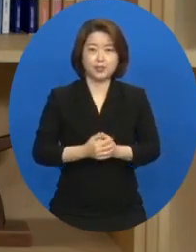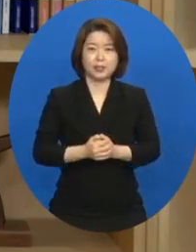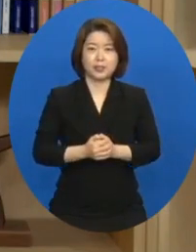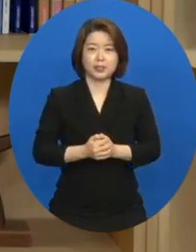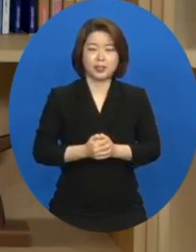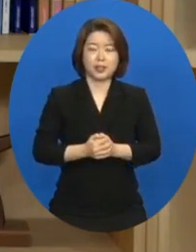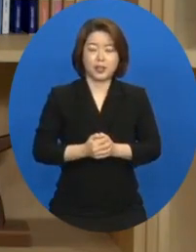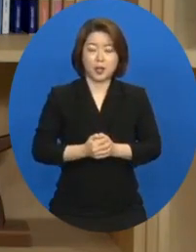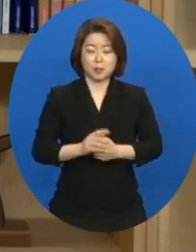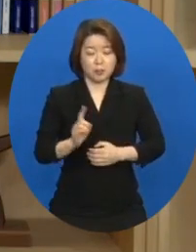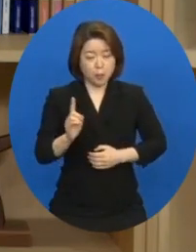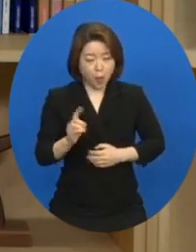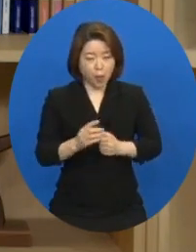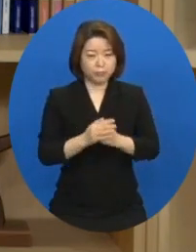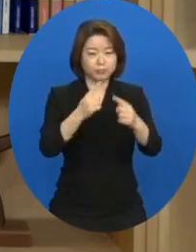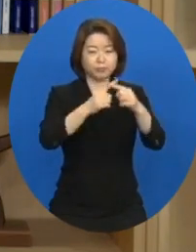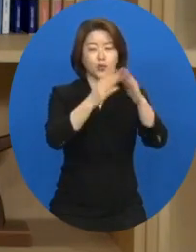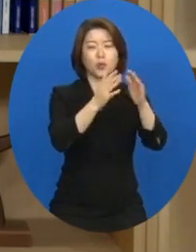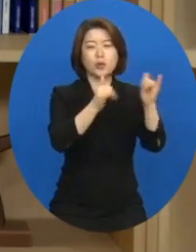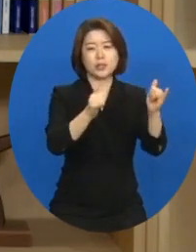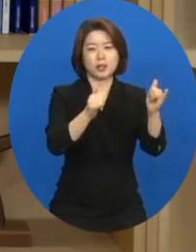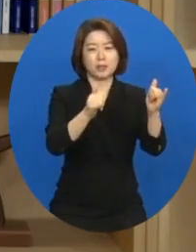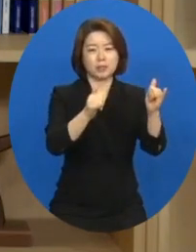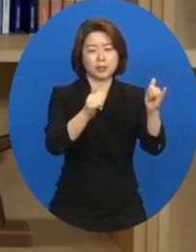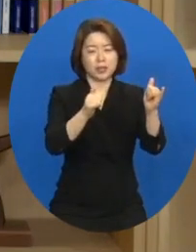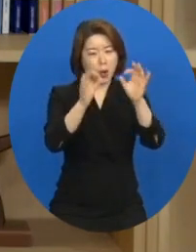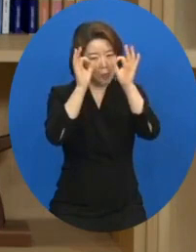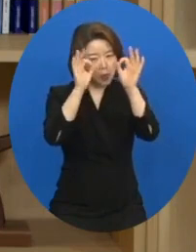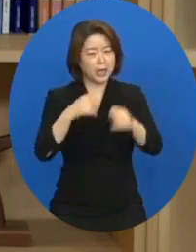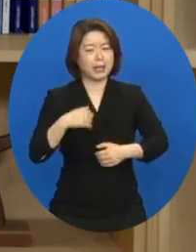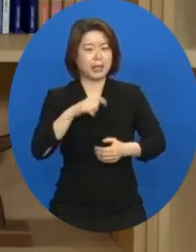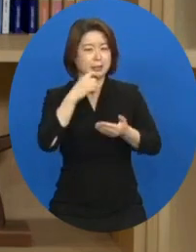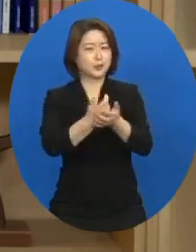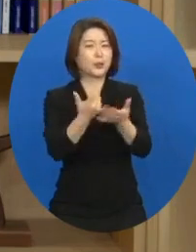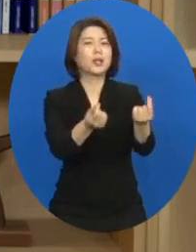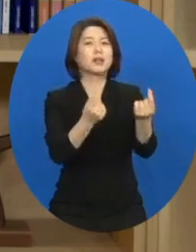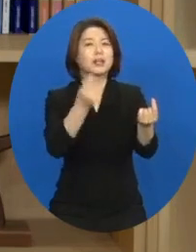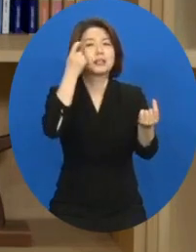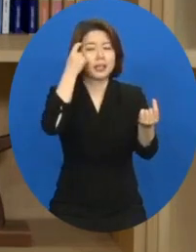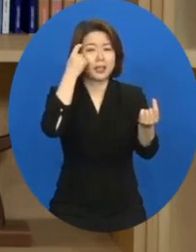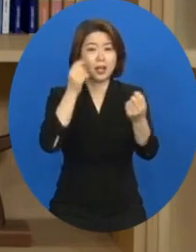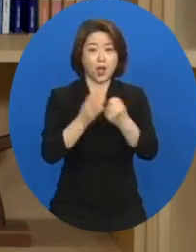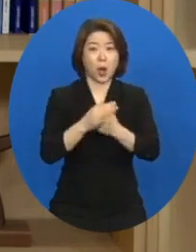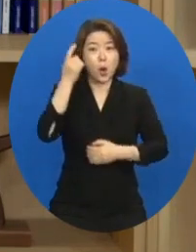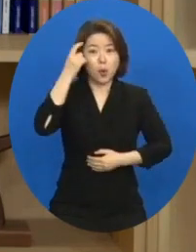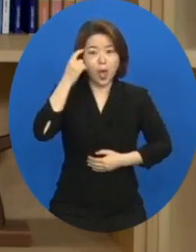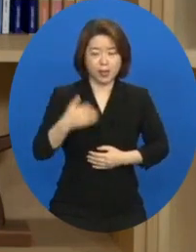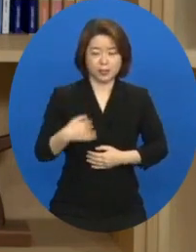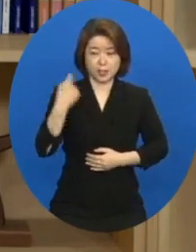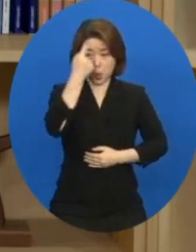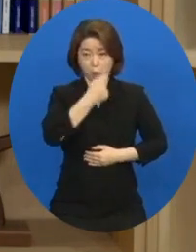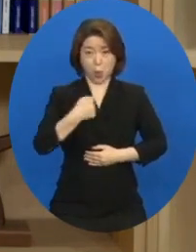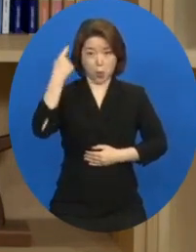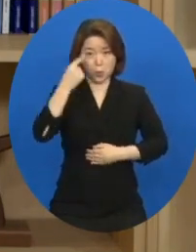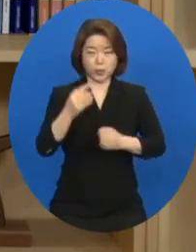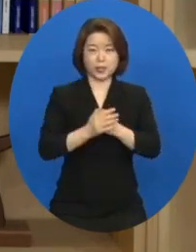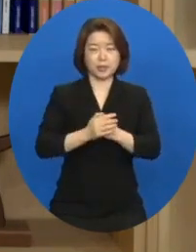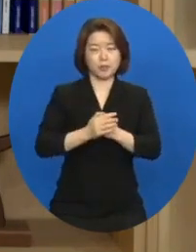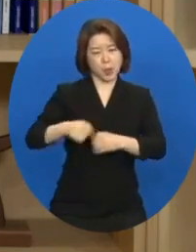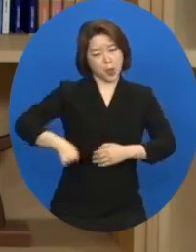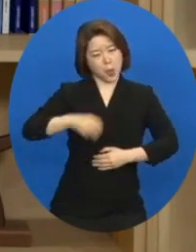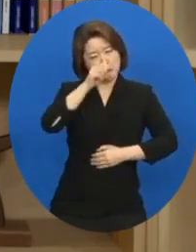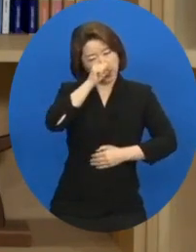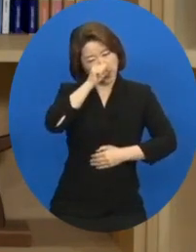본의아니게 교인들을 속이고 살았다고 생각이 듭니다 제가 착하게 생긴 것 때문에 많은 분들이